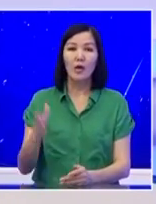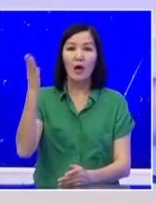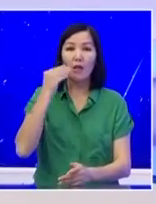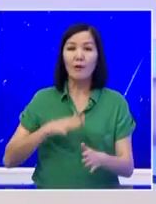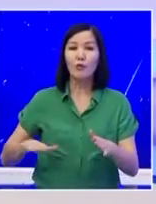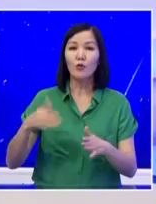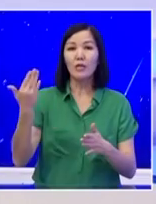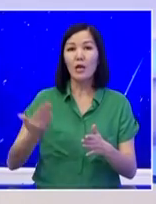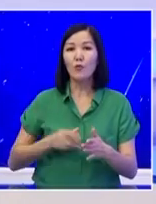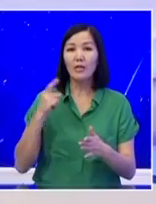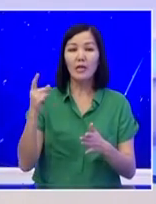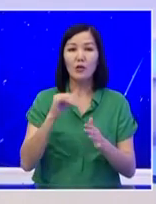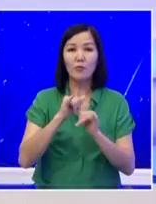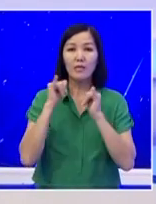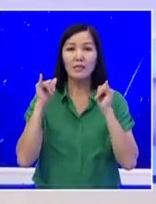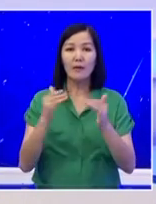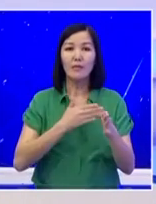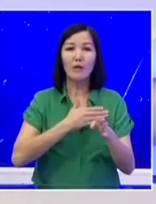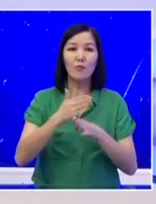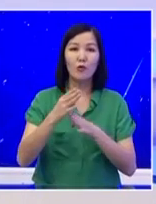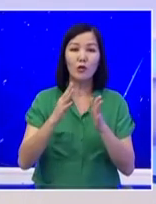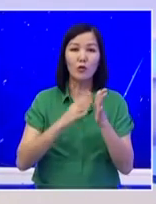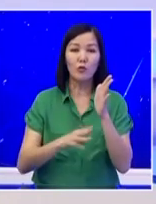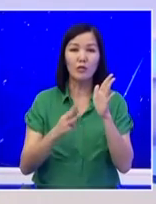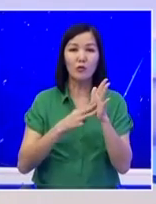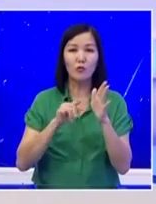Өңірдің әлеуметтік экономикасын дамытуға бөлінген қаражаттың